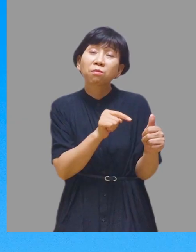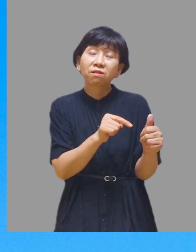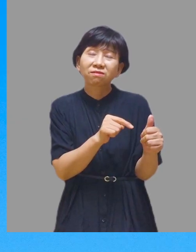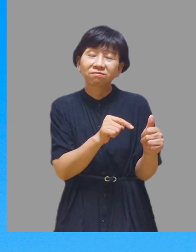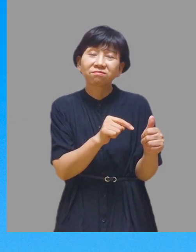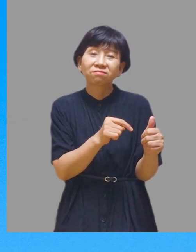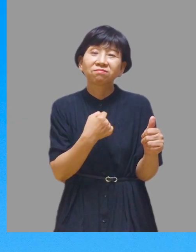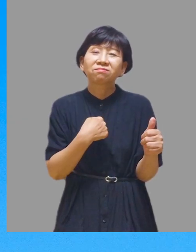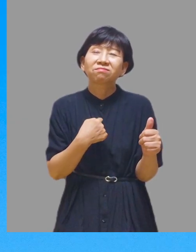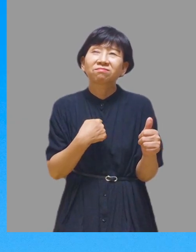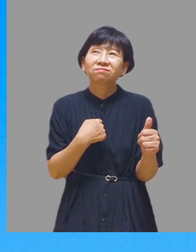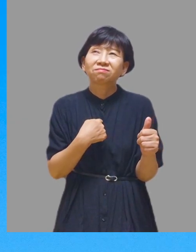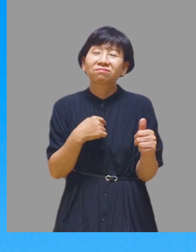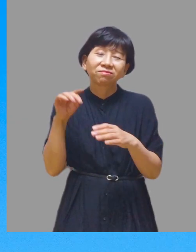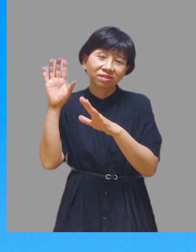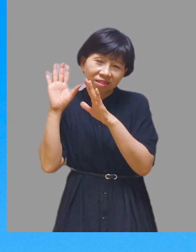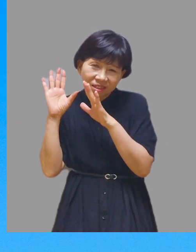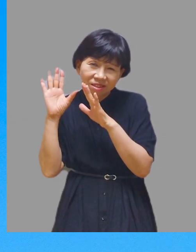때문에.